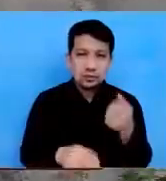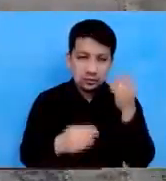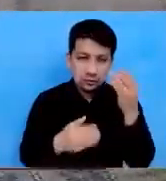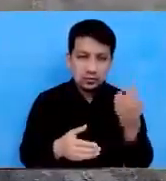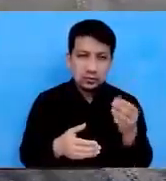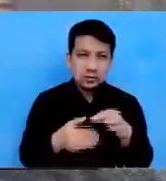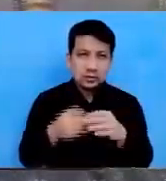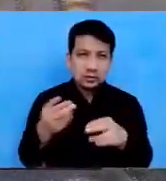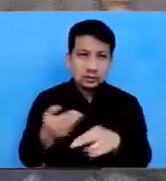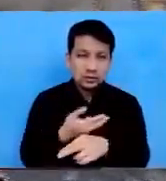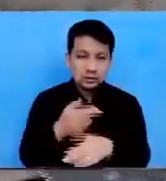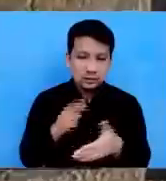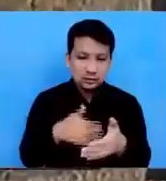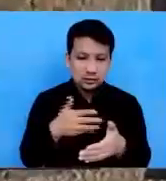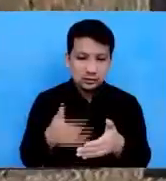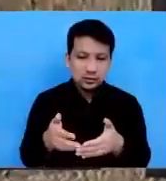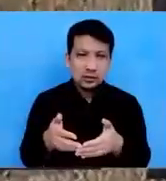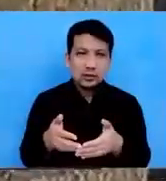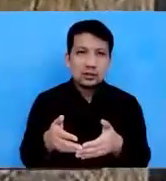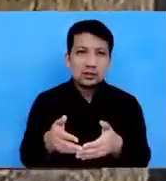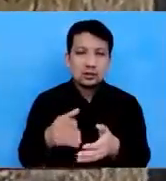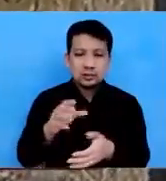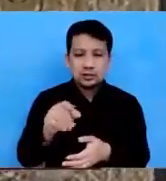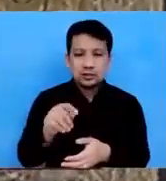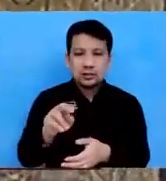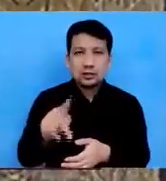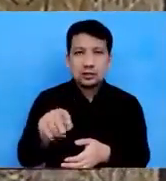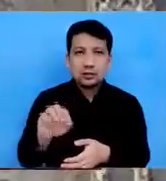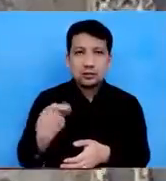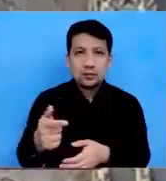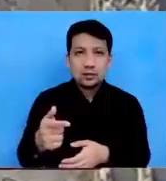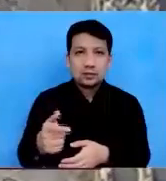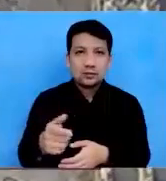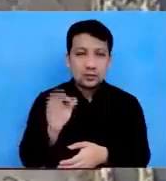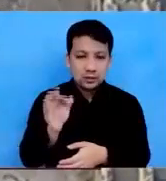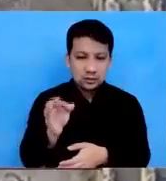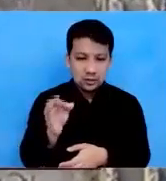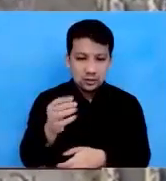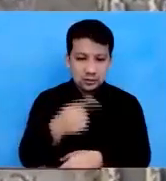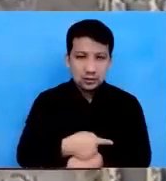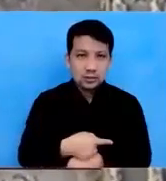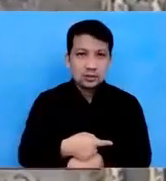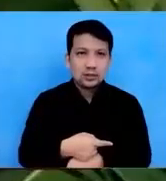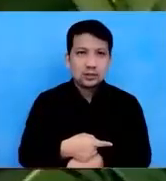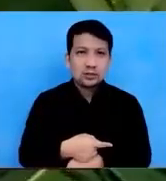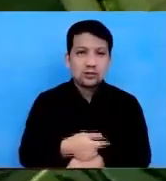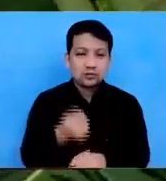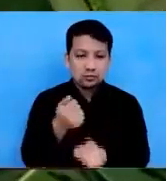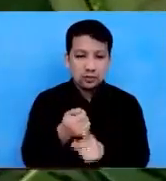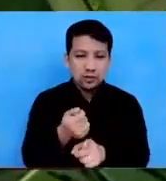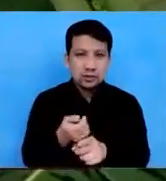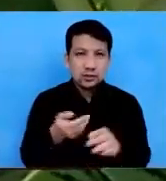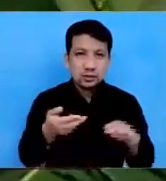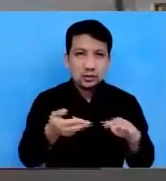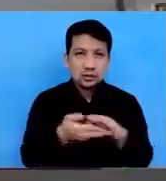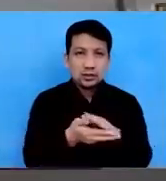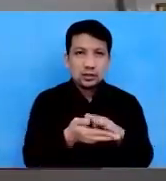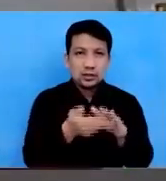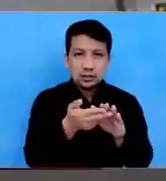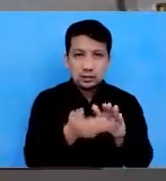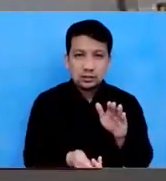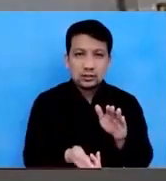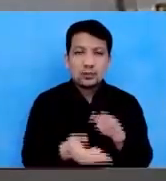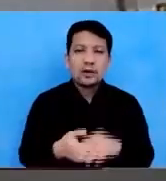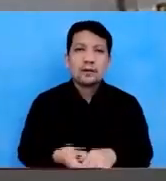regular schedule. Ayon kay Katapang, kapag lumalagpas sa 90 araw ang mga bangkay, ay inililibing na ang mga ito. Sa record ng